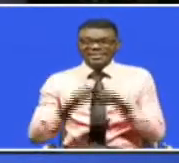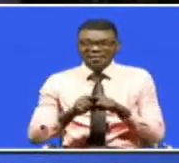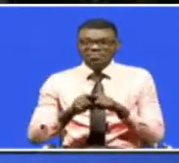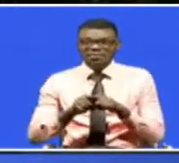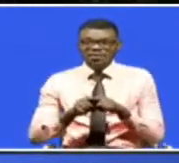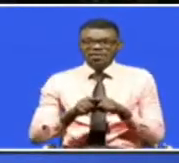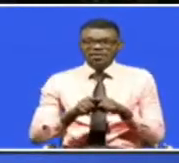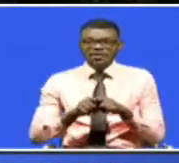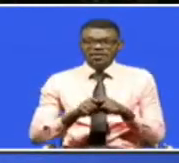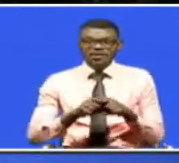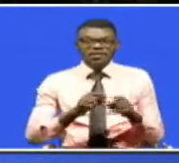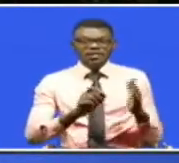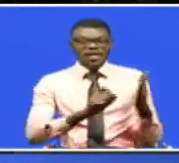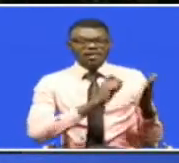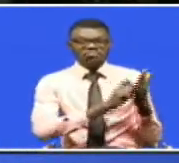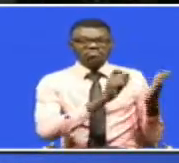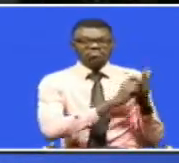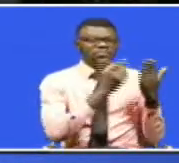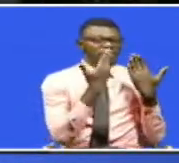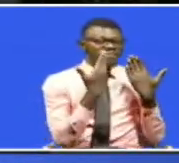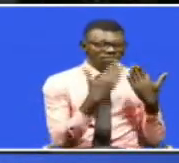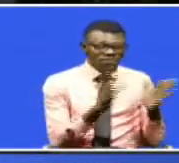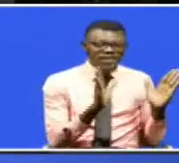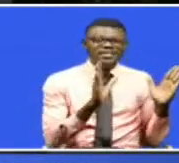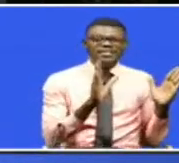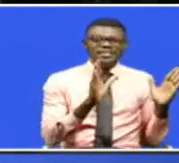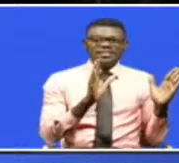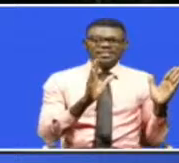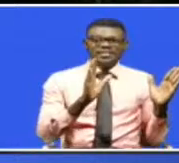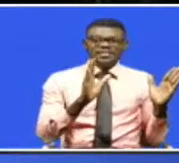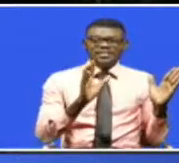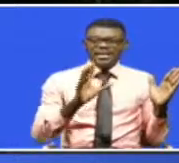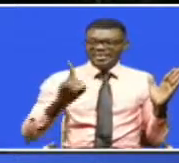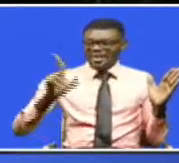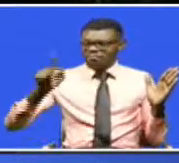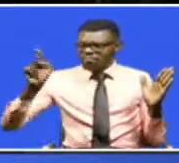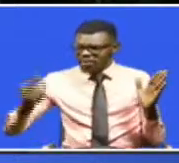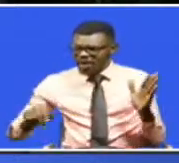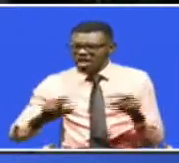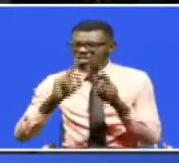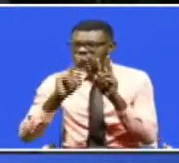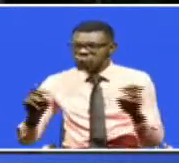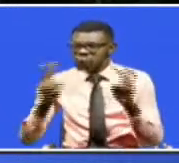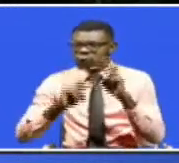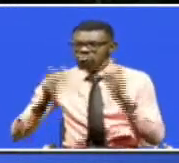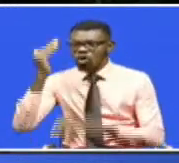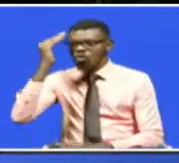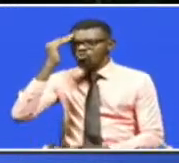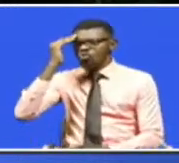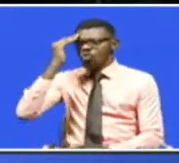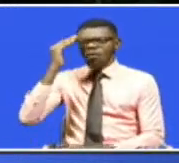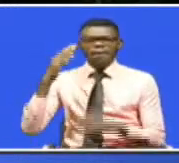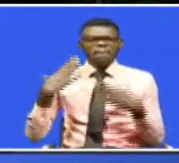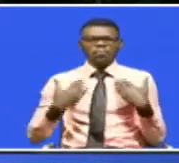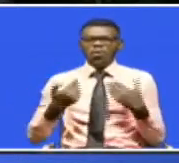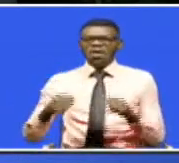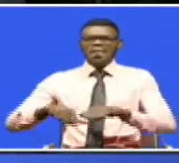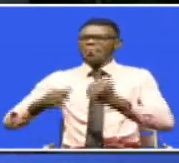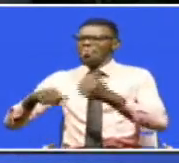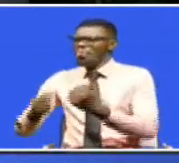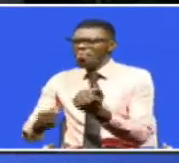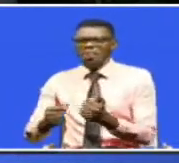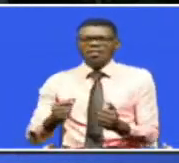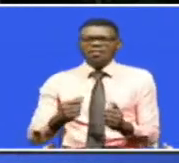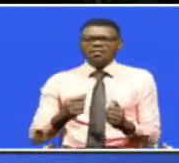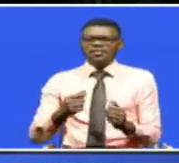ametayari wamemwandikia mkuu wa mashtaka ya umma kuanza uchunguzi ili kubaini mbivu na mbichi na ni nani ambaye aliweza kuleta vurugu